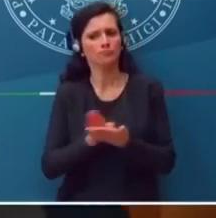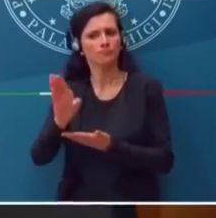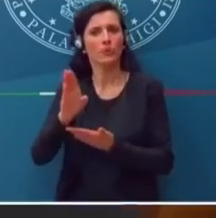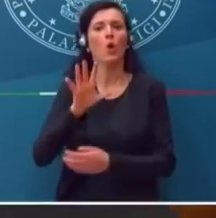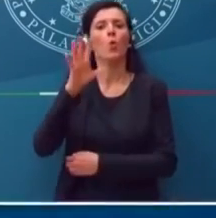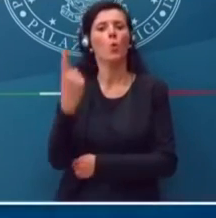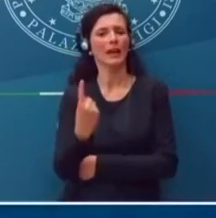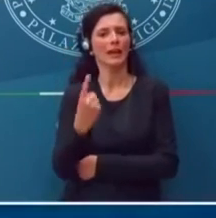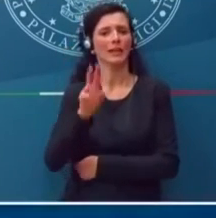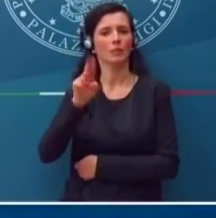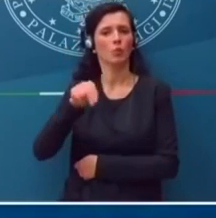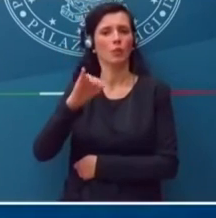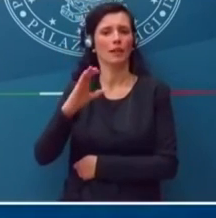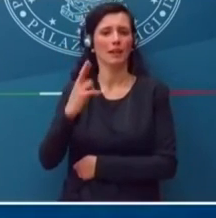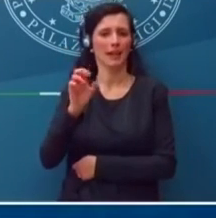ringrazio.